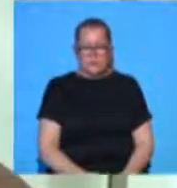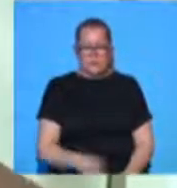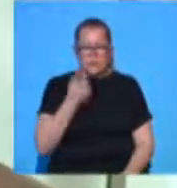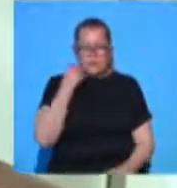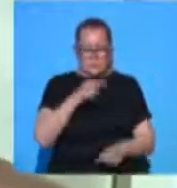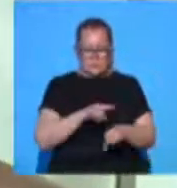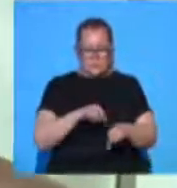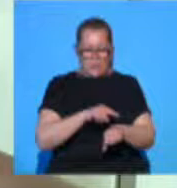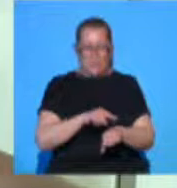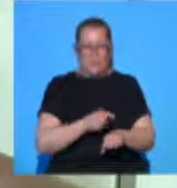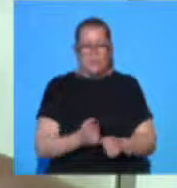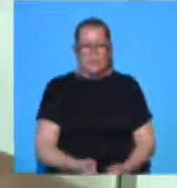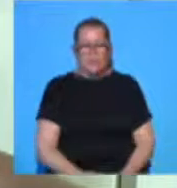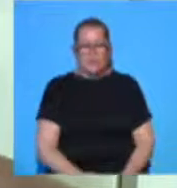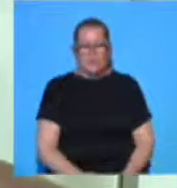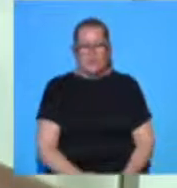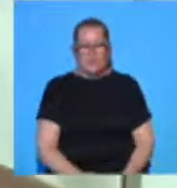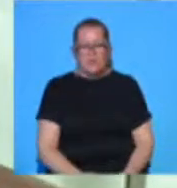durat?